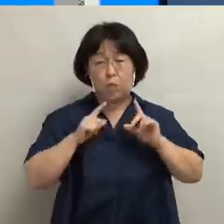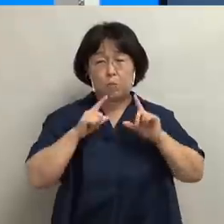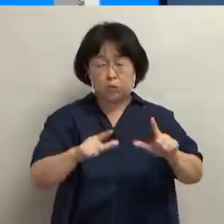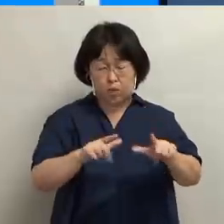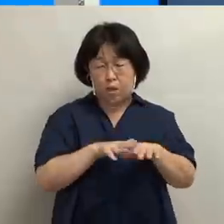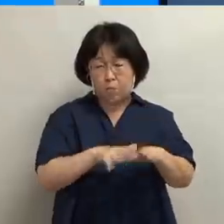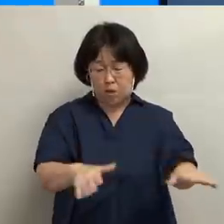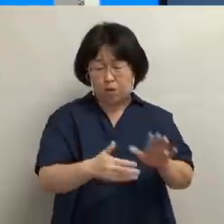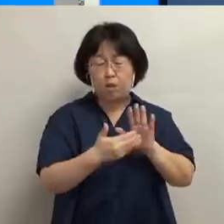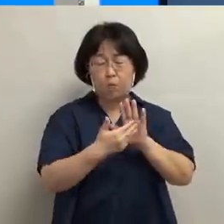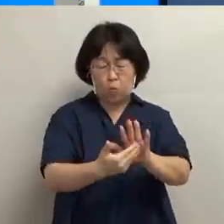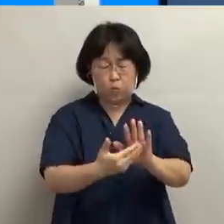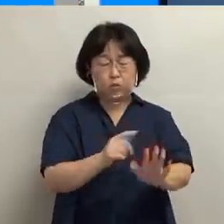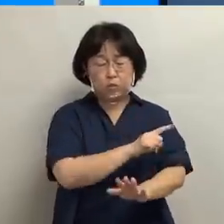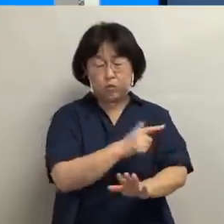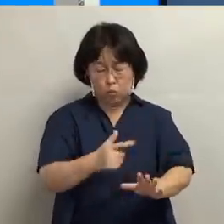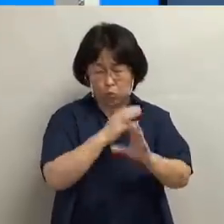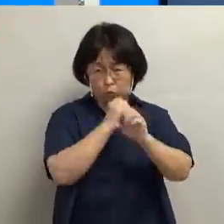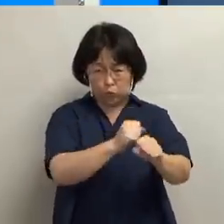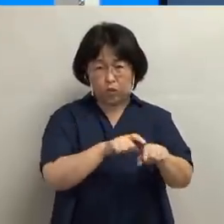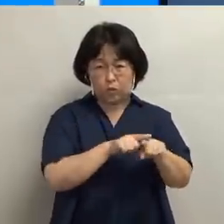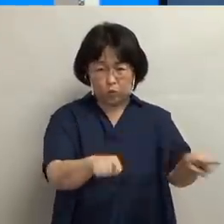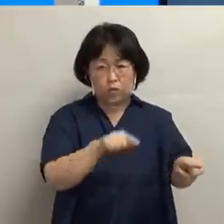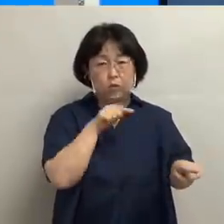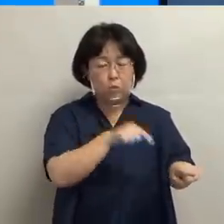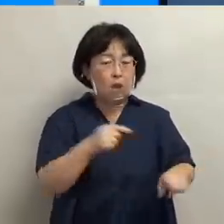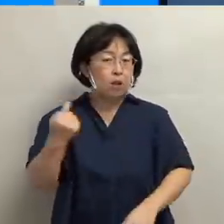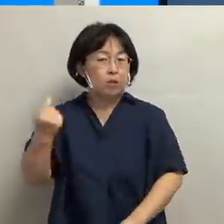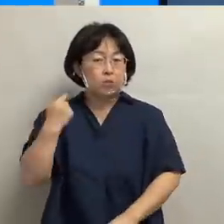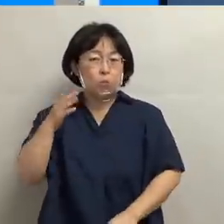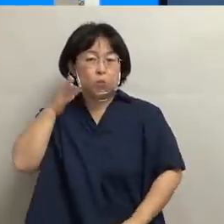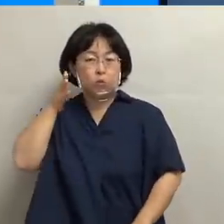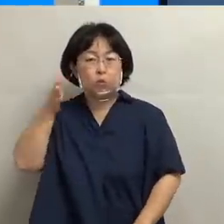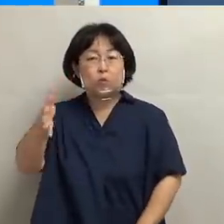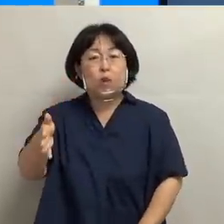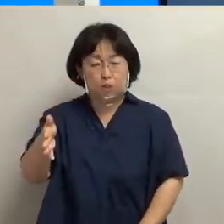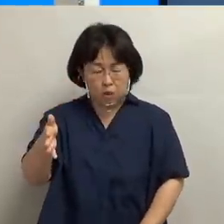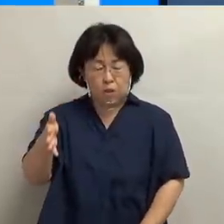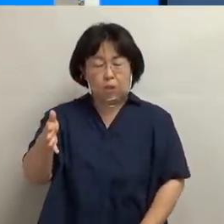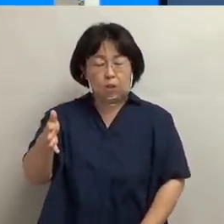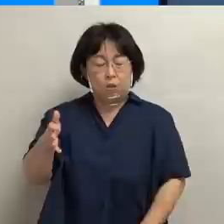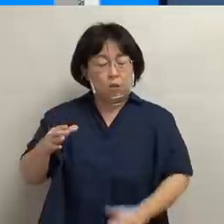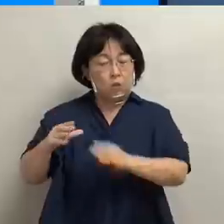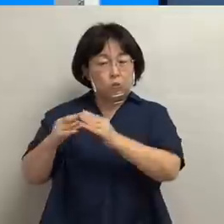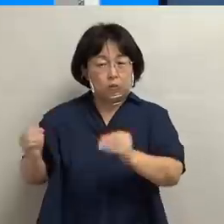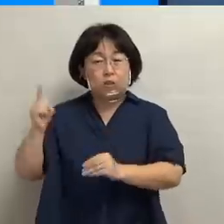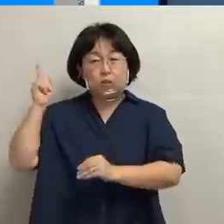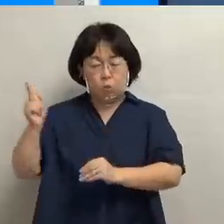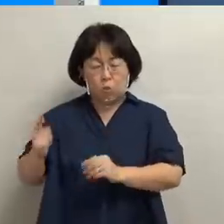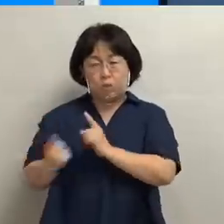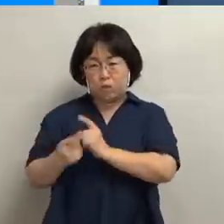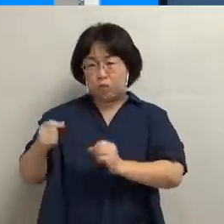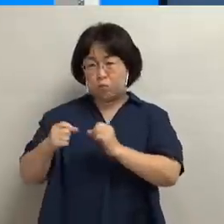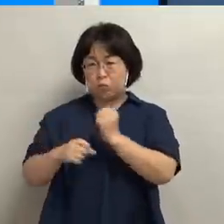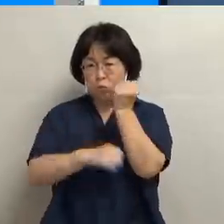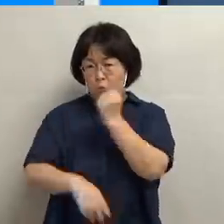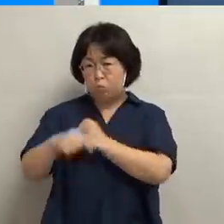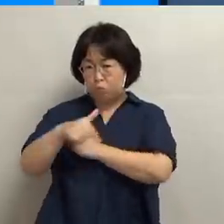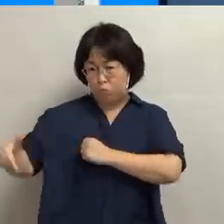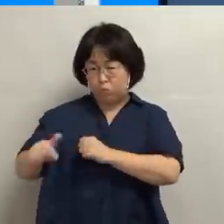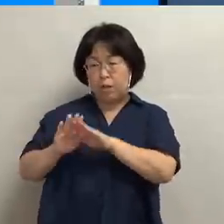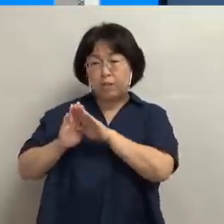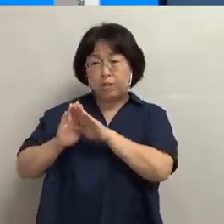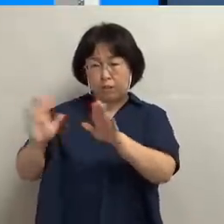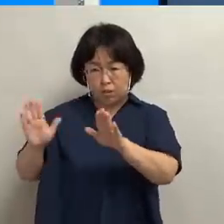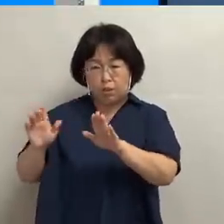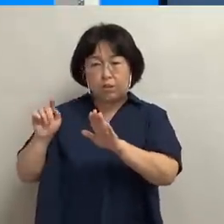一度充填措置に関しては昨日の夕方皆さんにも報告しましたが国の対策ホームが開催されて正式に